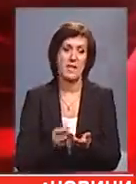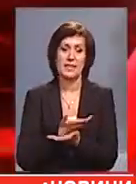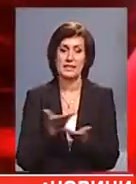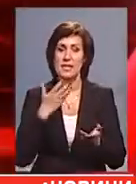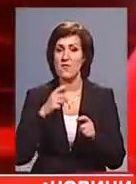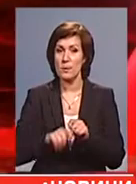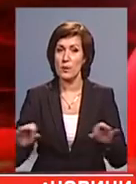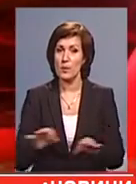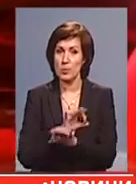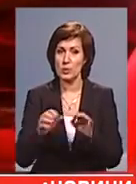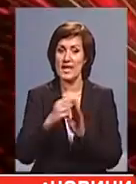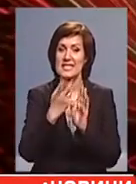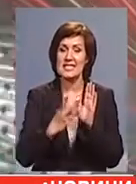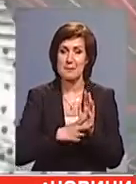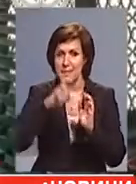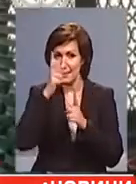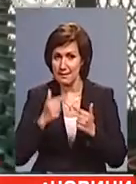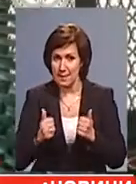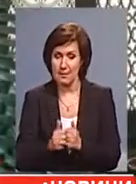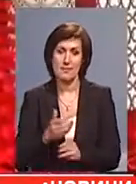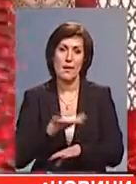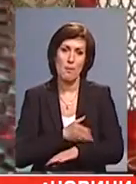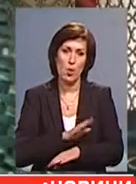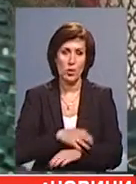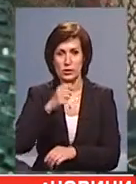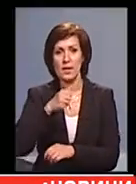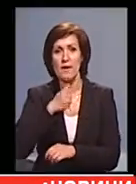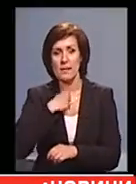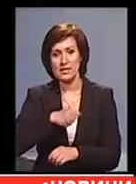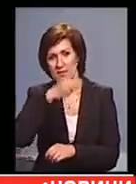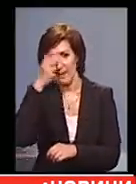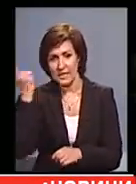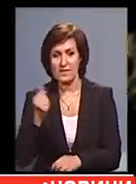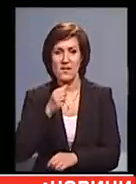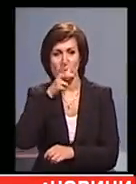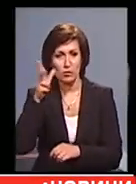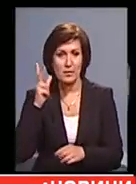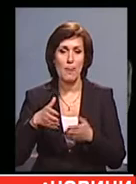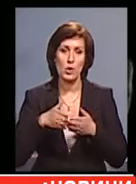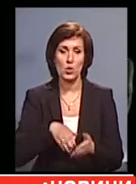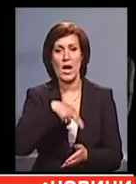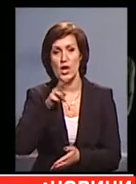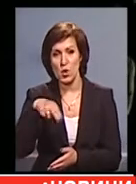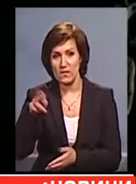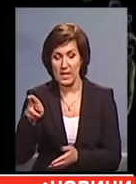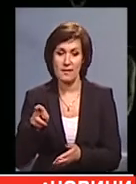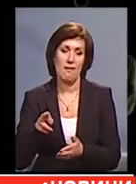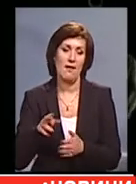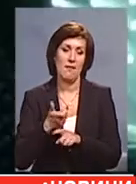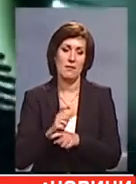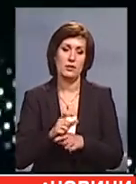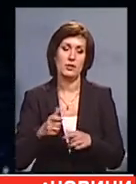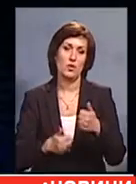випробували музиканти із 17 країн, серед них Польща, Латвія, Литва, Чехія, Португалія та Норвегія. Більшість